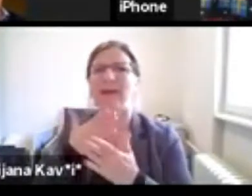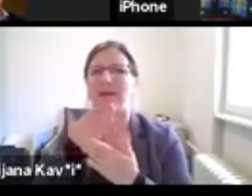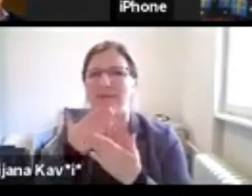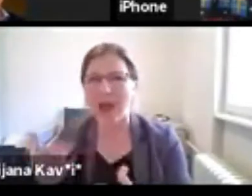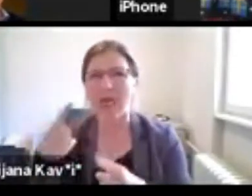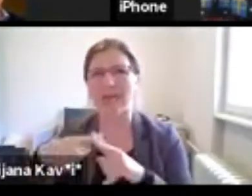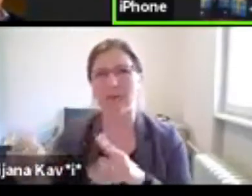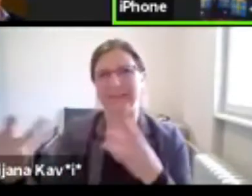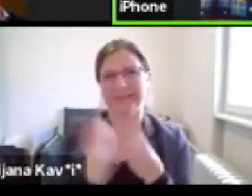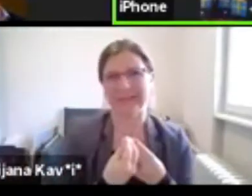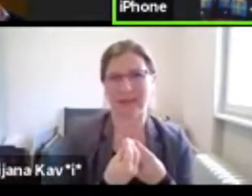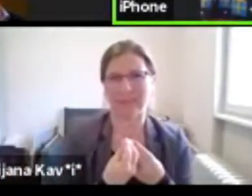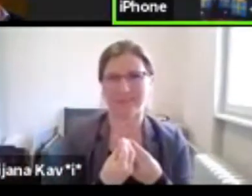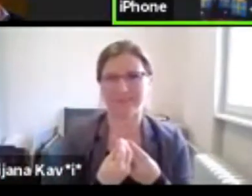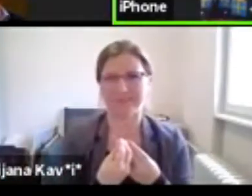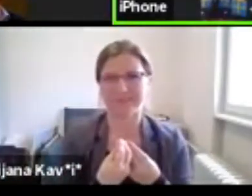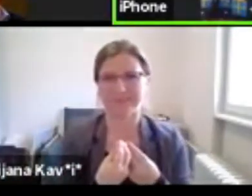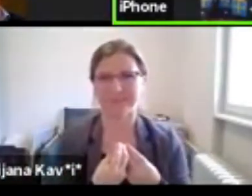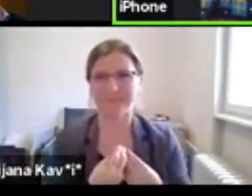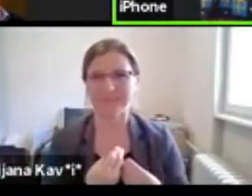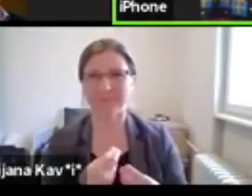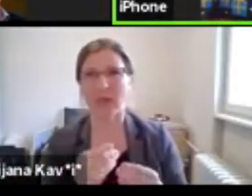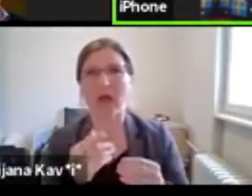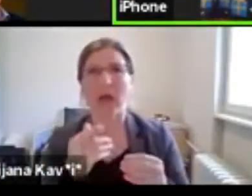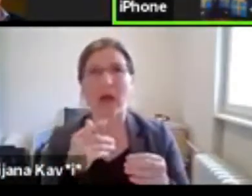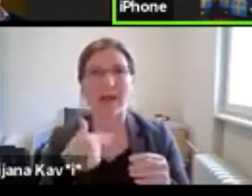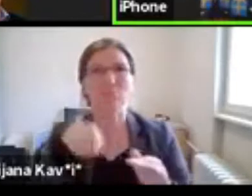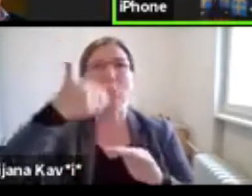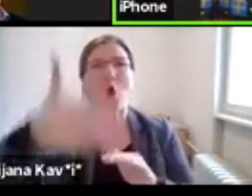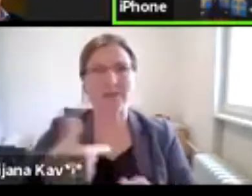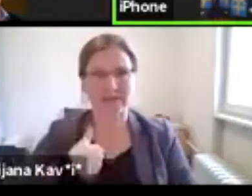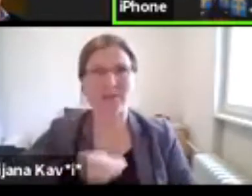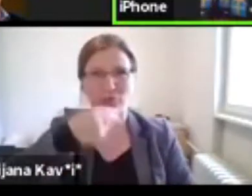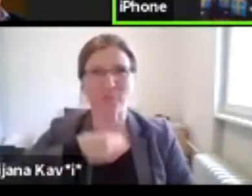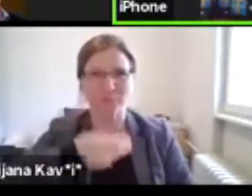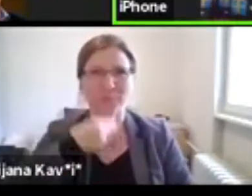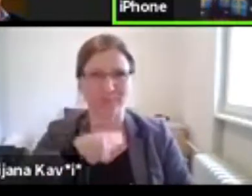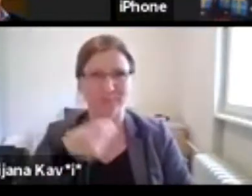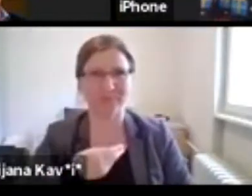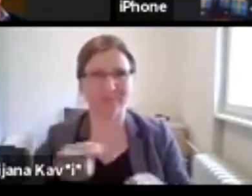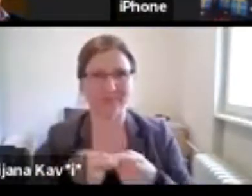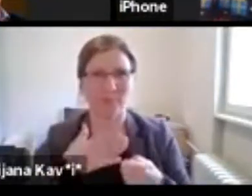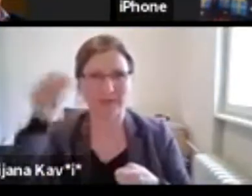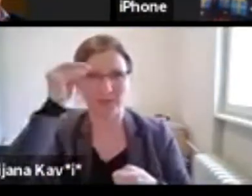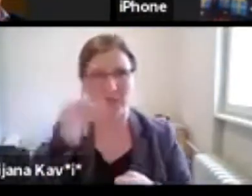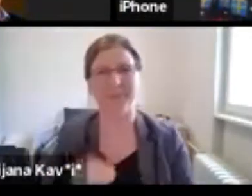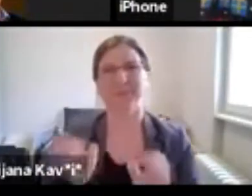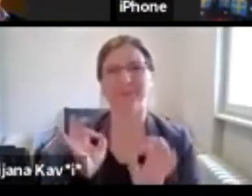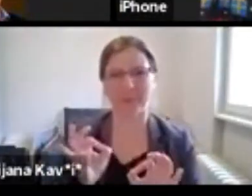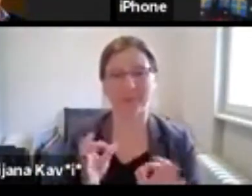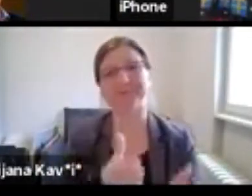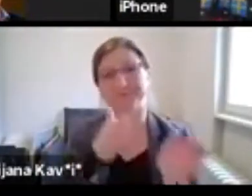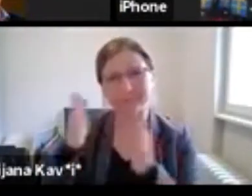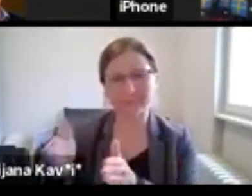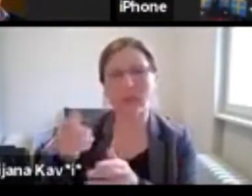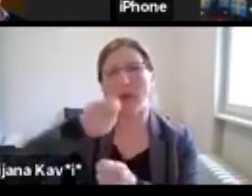Poštovani Može dalje, ja ću poslije kad budem iskustveno govorio. Dobro. Poštovani ravnatelju,